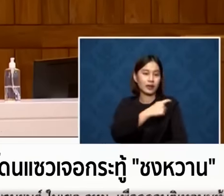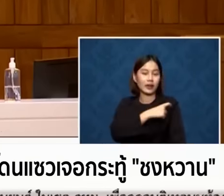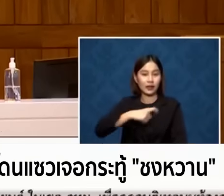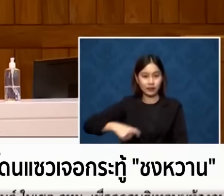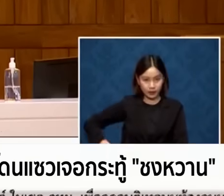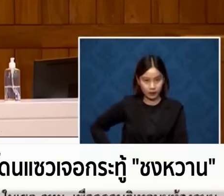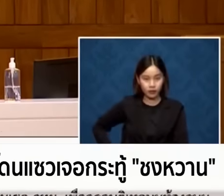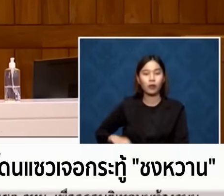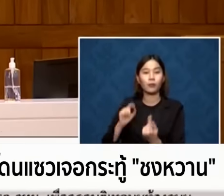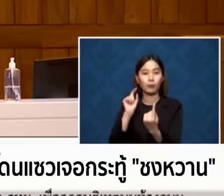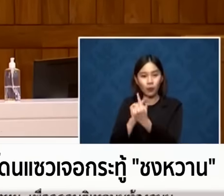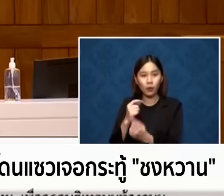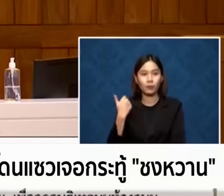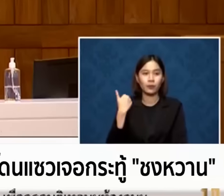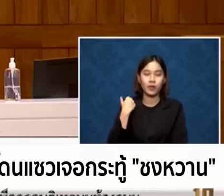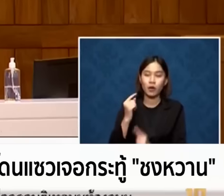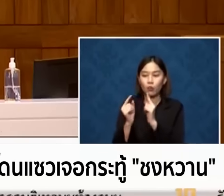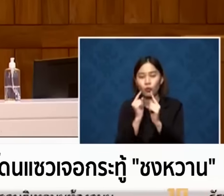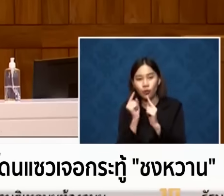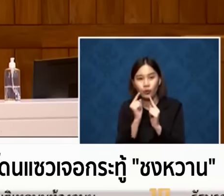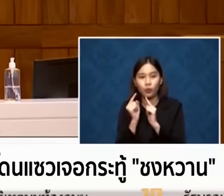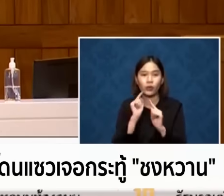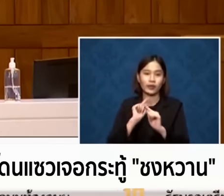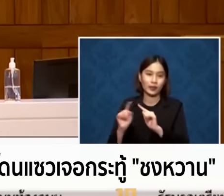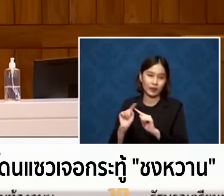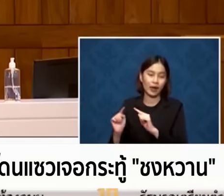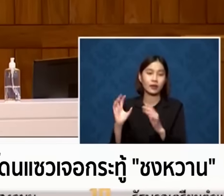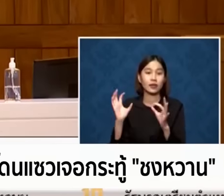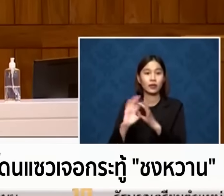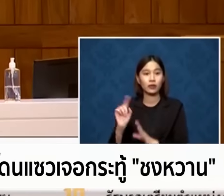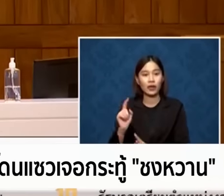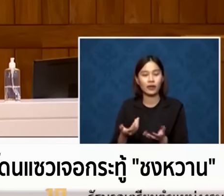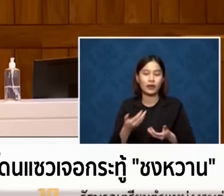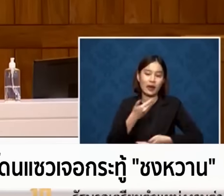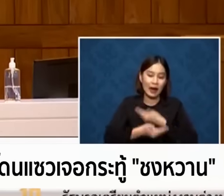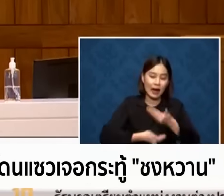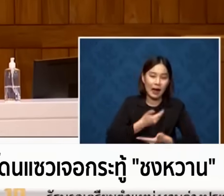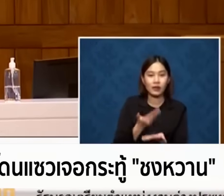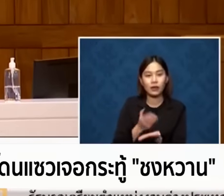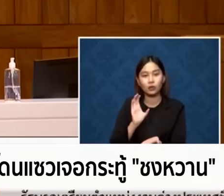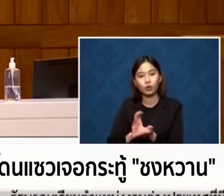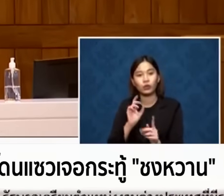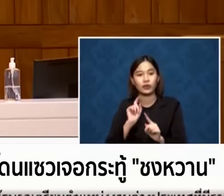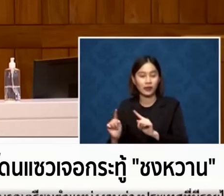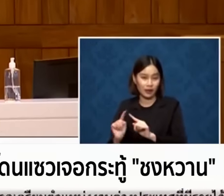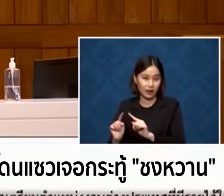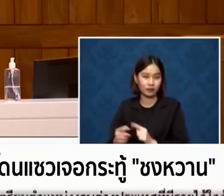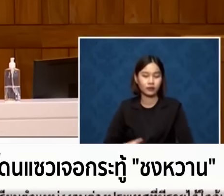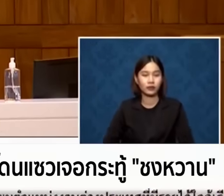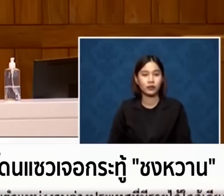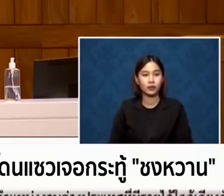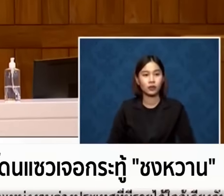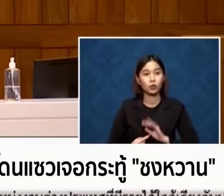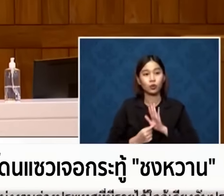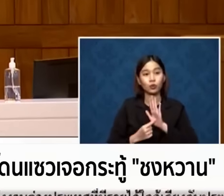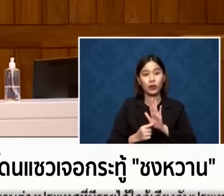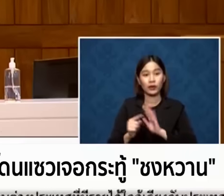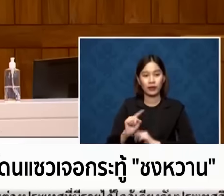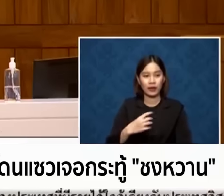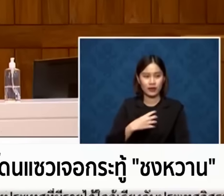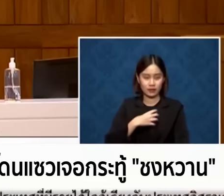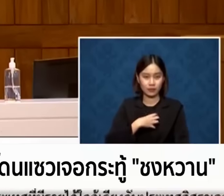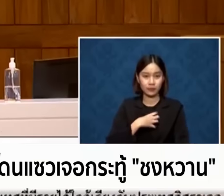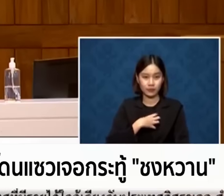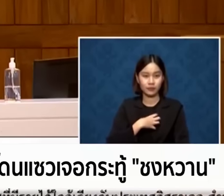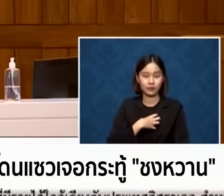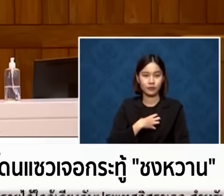สถานการณ์ล่าสุดตอนนี้กลับมาแล้ว 4,000กว่าคนแต่ยังคงติดปัญหาในการจัดการต่างๆมีแรงงานบางส่วนเปลี่ยนใจไม่อยากเดิน